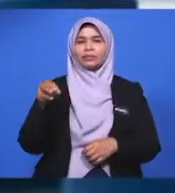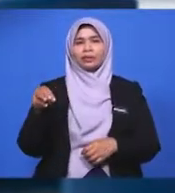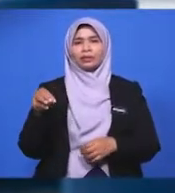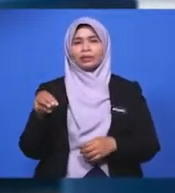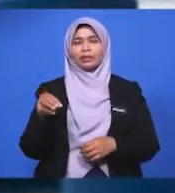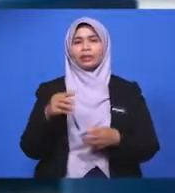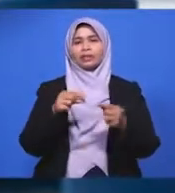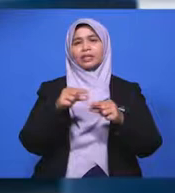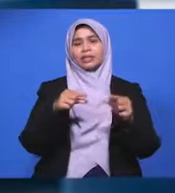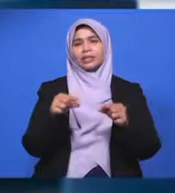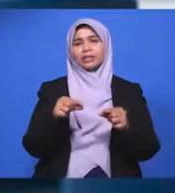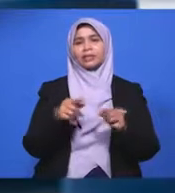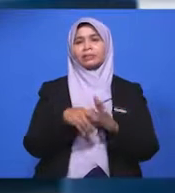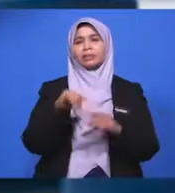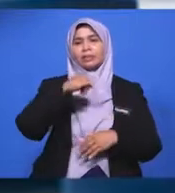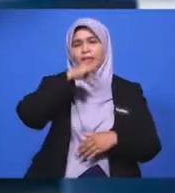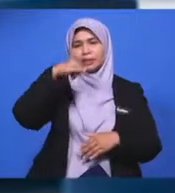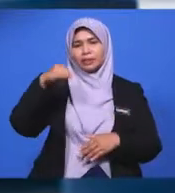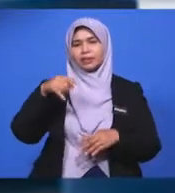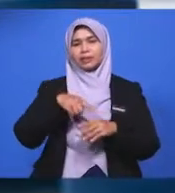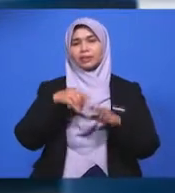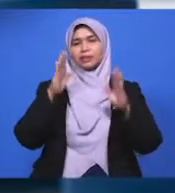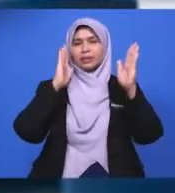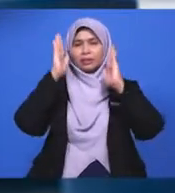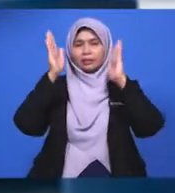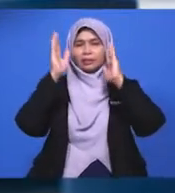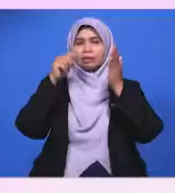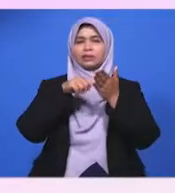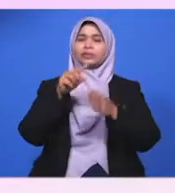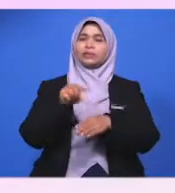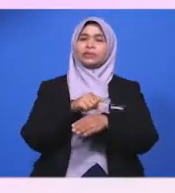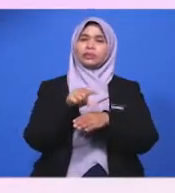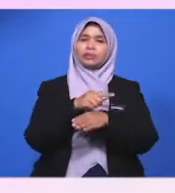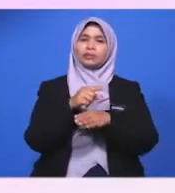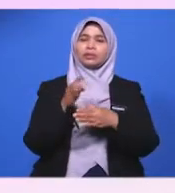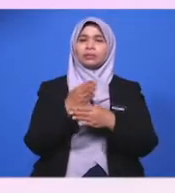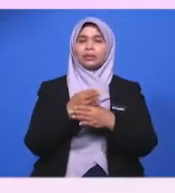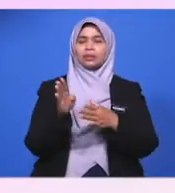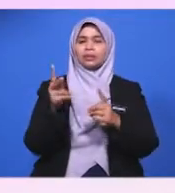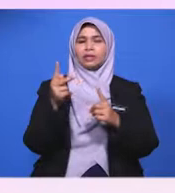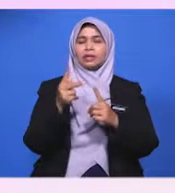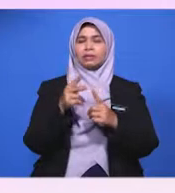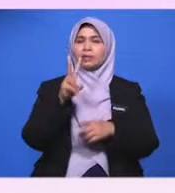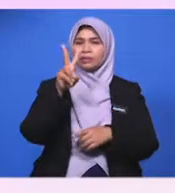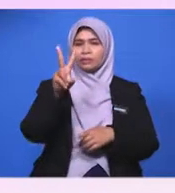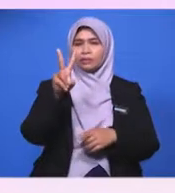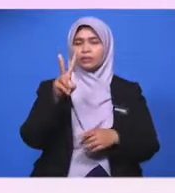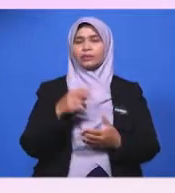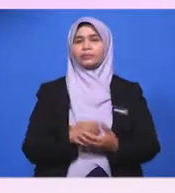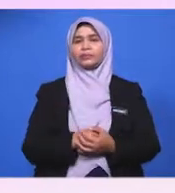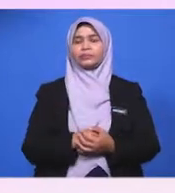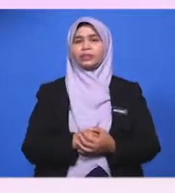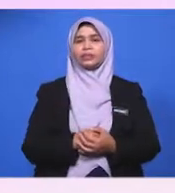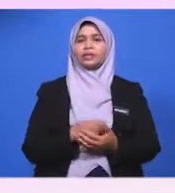Murid-murid, kegiatan perindustrian di Malaysia ini juga terbahagi kepada dua,